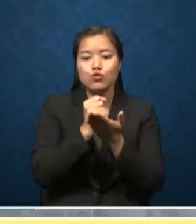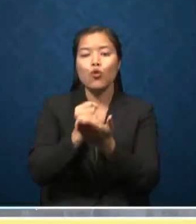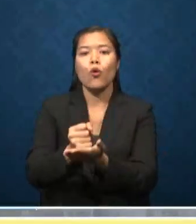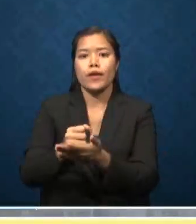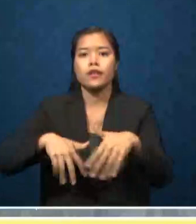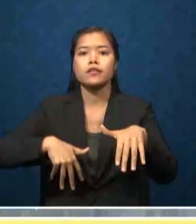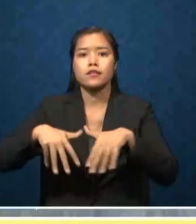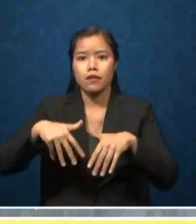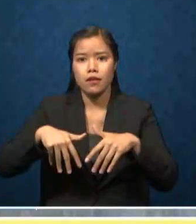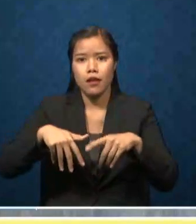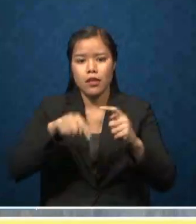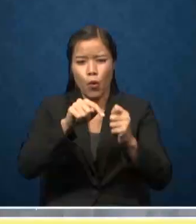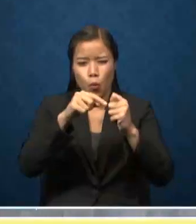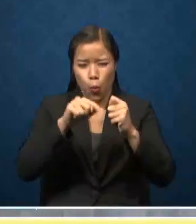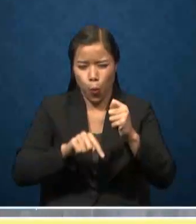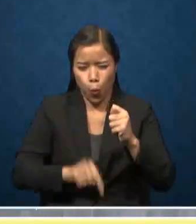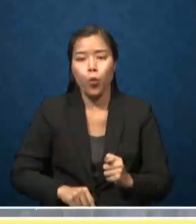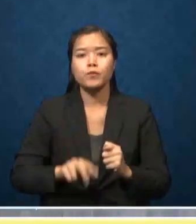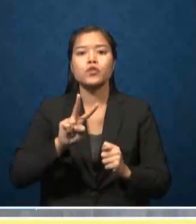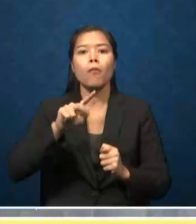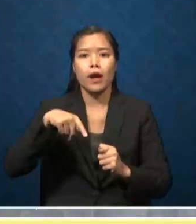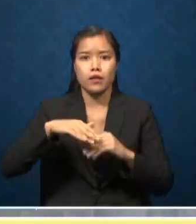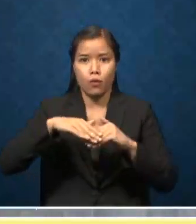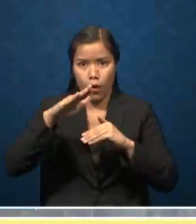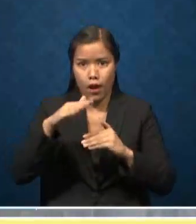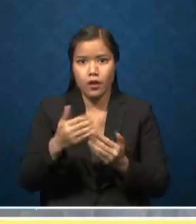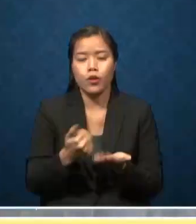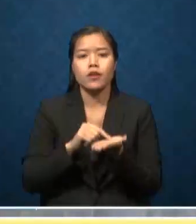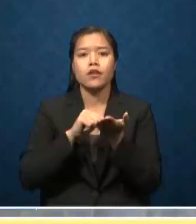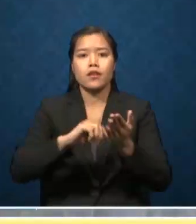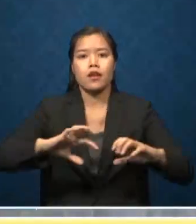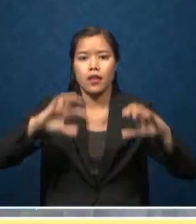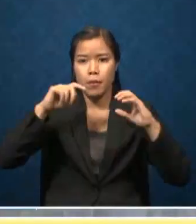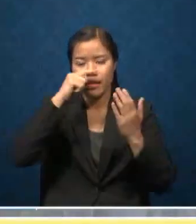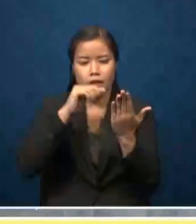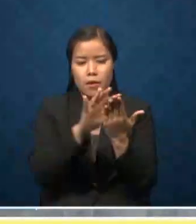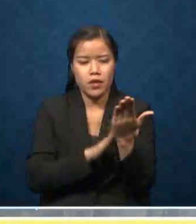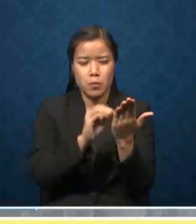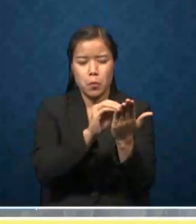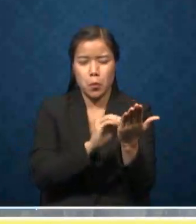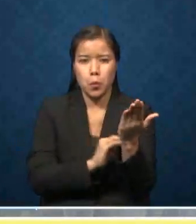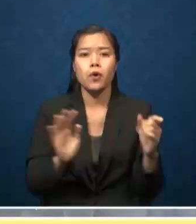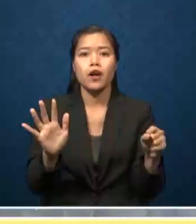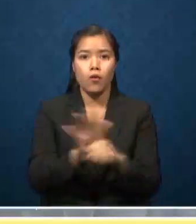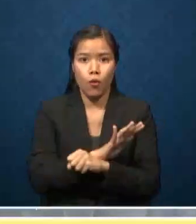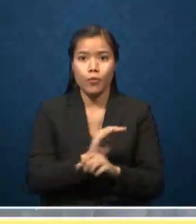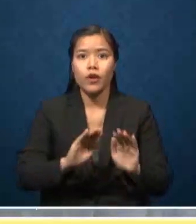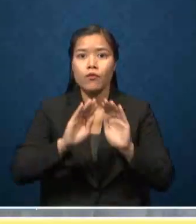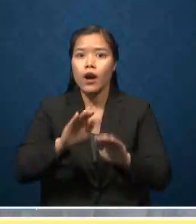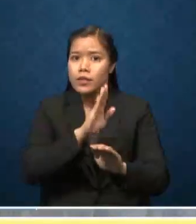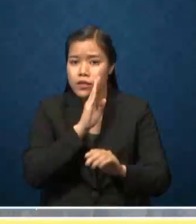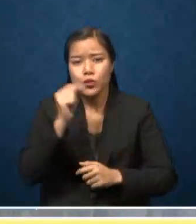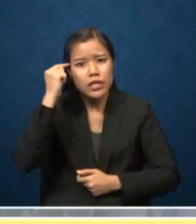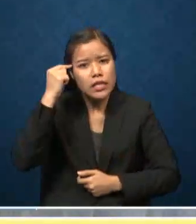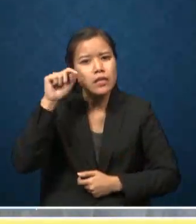2,000กว่าตำบลซึ่งขณะนี้เราเสนอรัฐบาลทำให้ครบทั่วประเทศเลยฝากท่านดูนิดนึงถ้ามันใช่สิ่งที่ท่านอยากได้